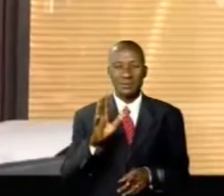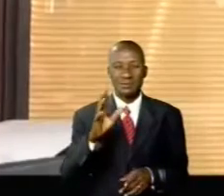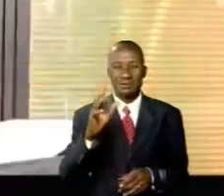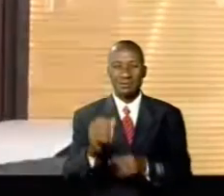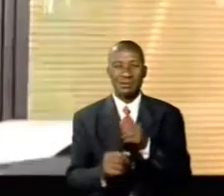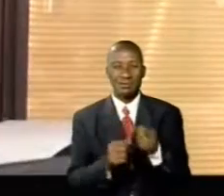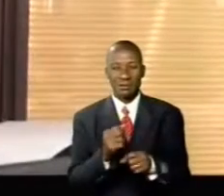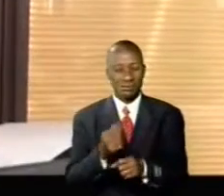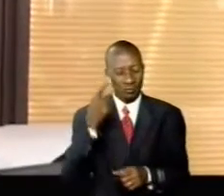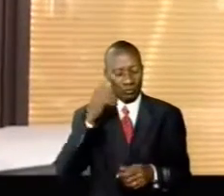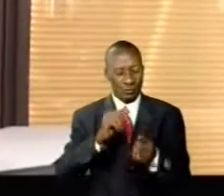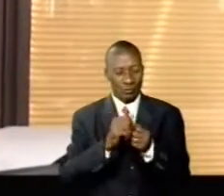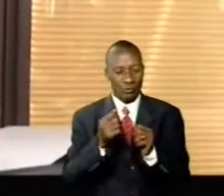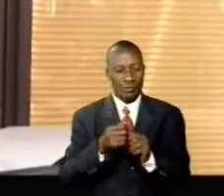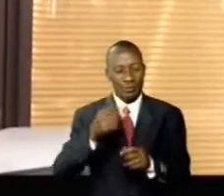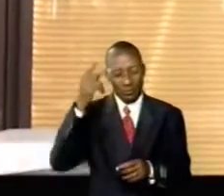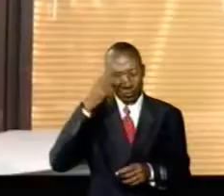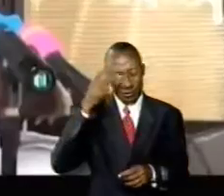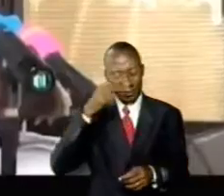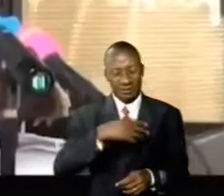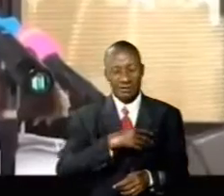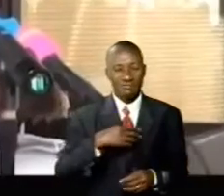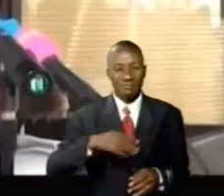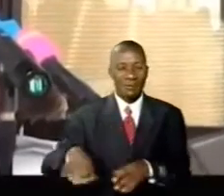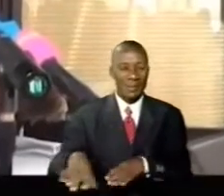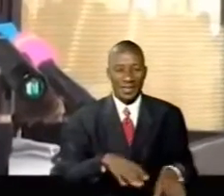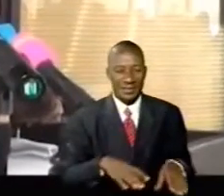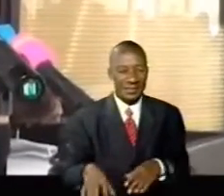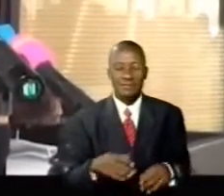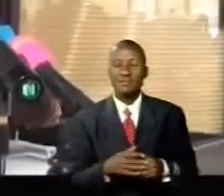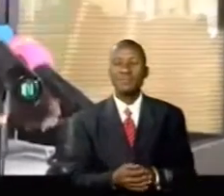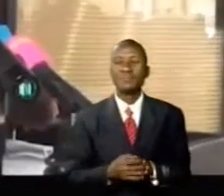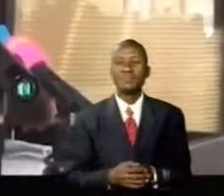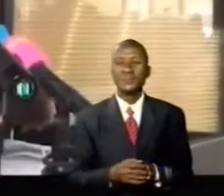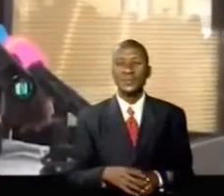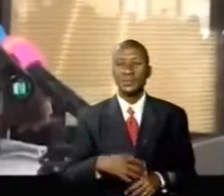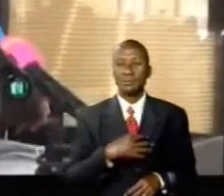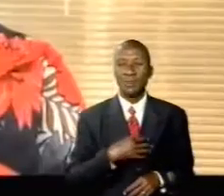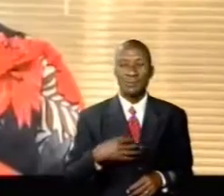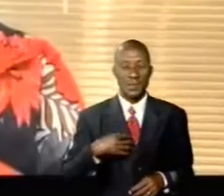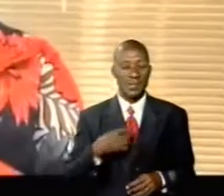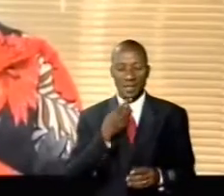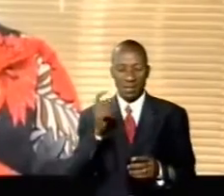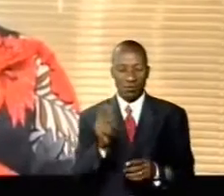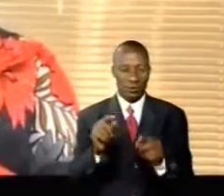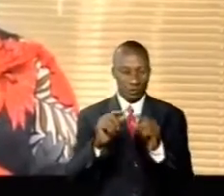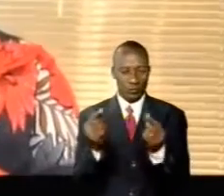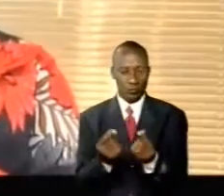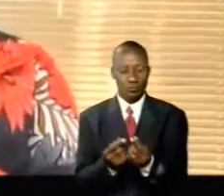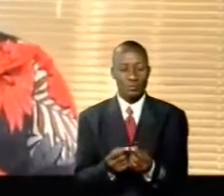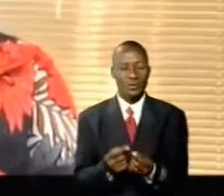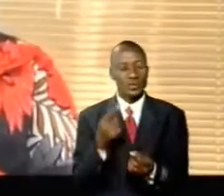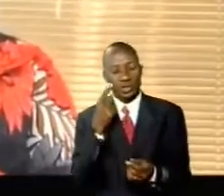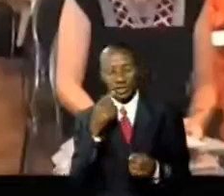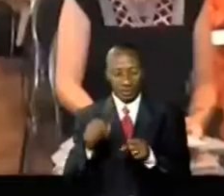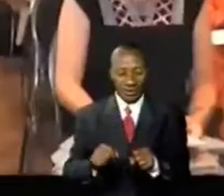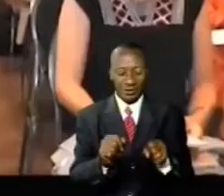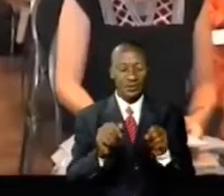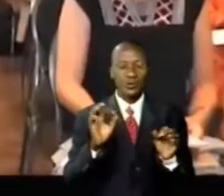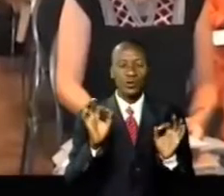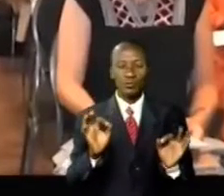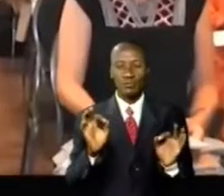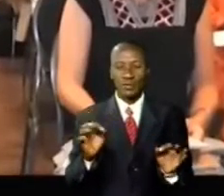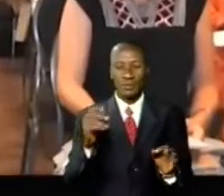femmes politiques leaders actives. Béatrice Lomeya a recommandé à cette plateforme des stratégies nouvelles pour consolider